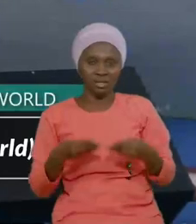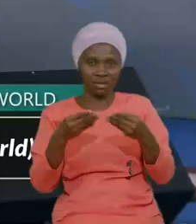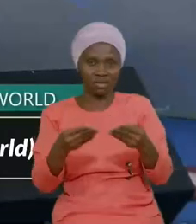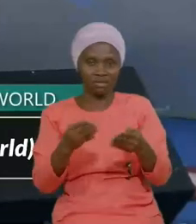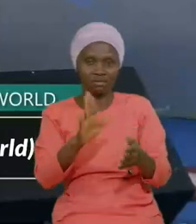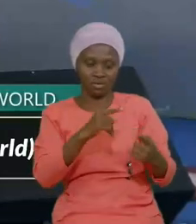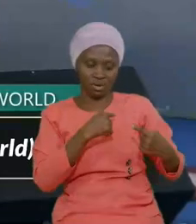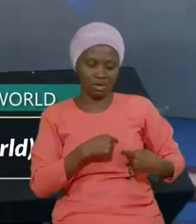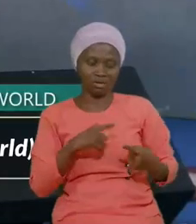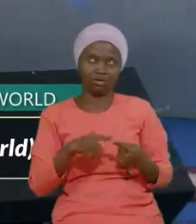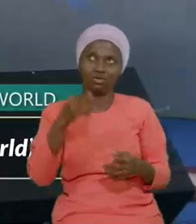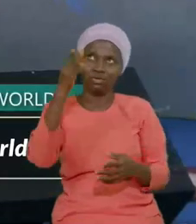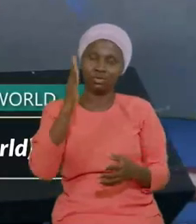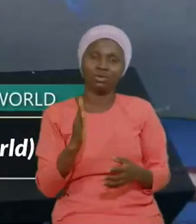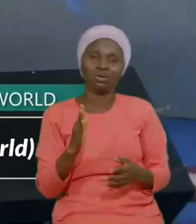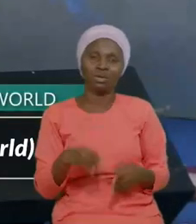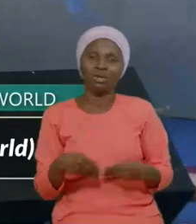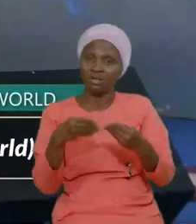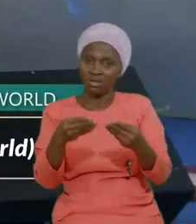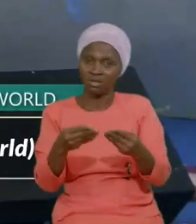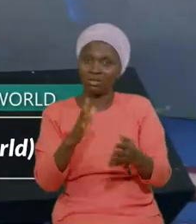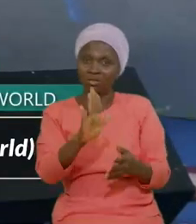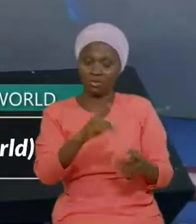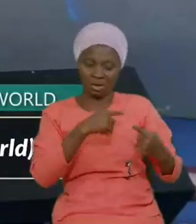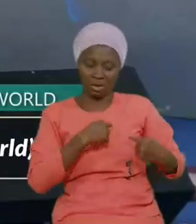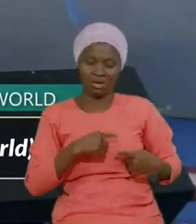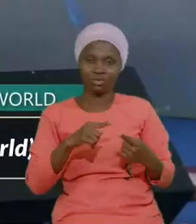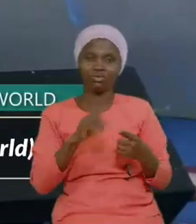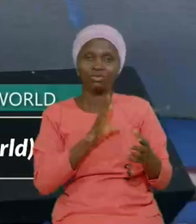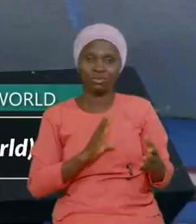Donner. Donne ton cœur à Dieu.